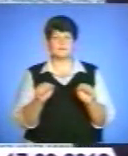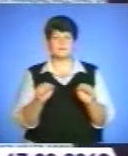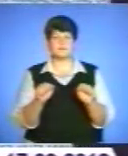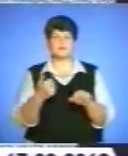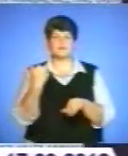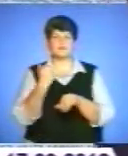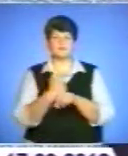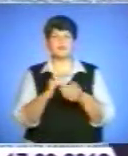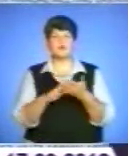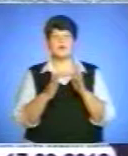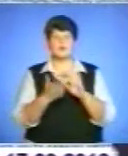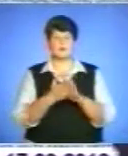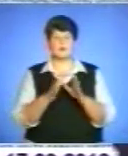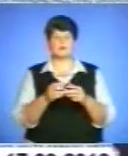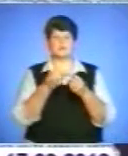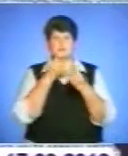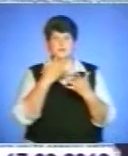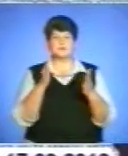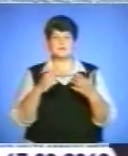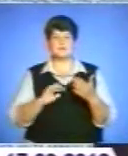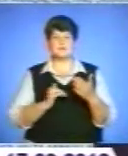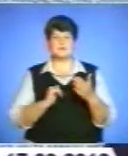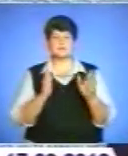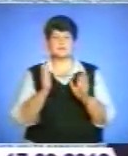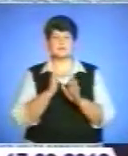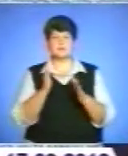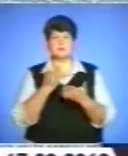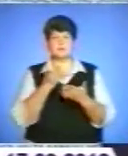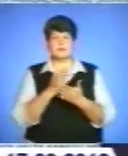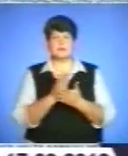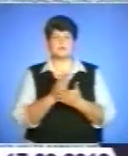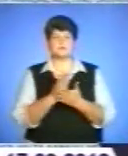Ключовою умовою сприятливого бізнес-клімату є наявність в країні